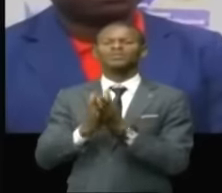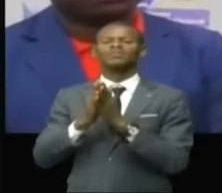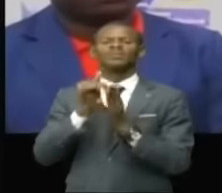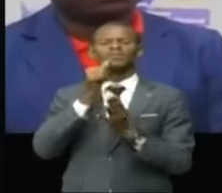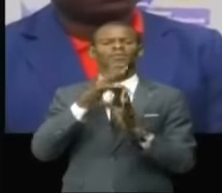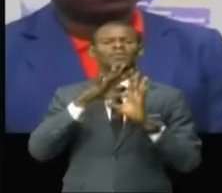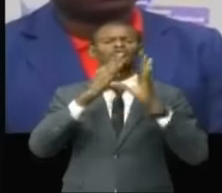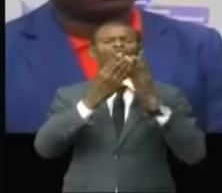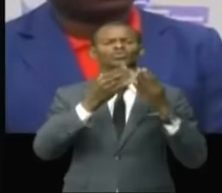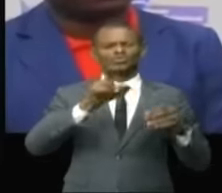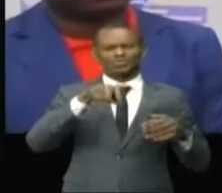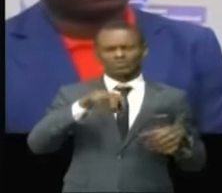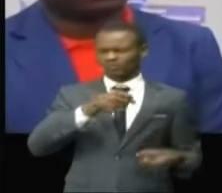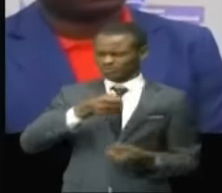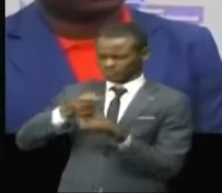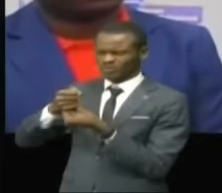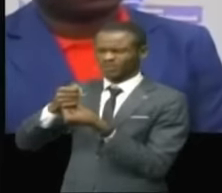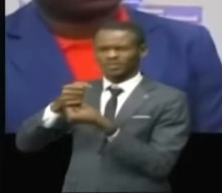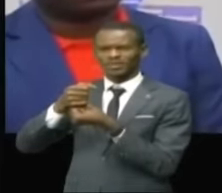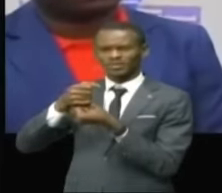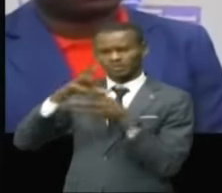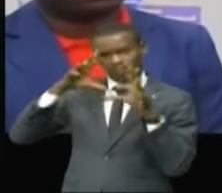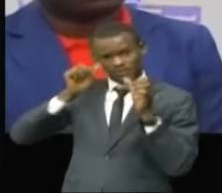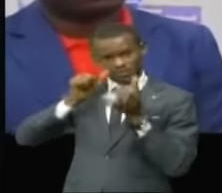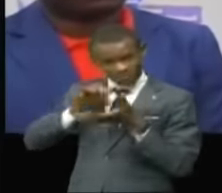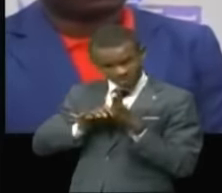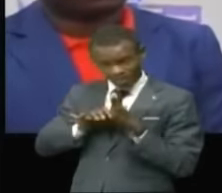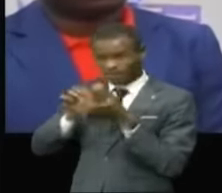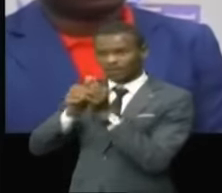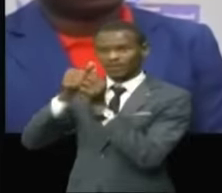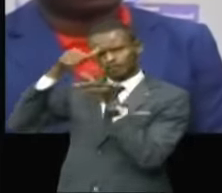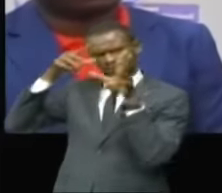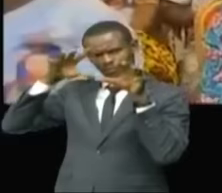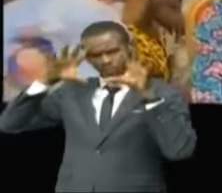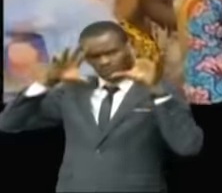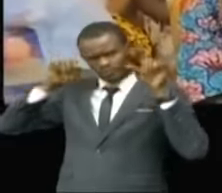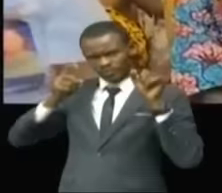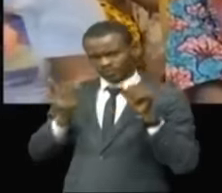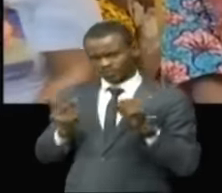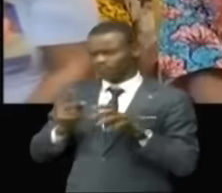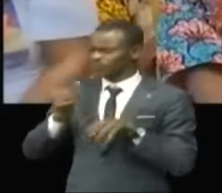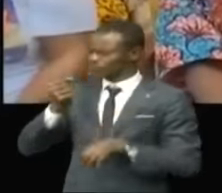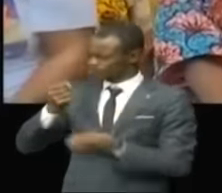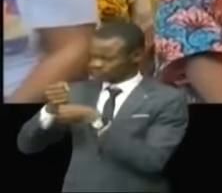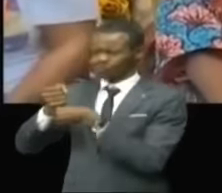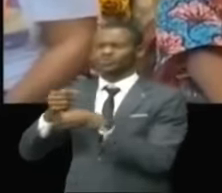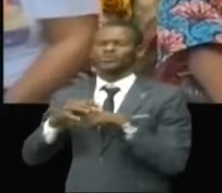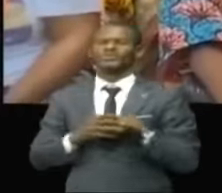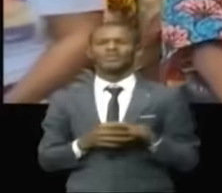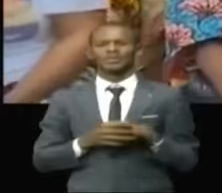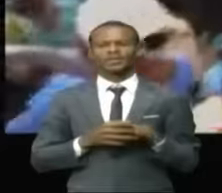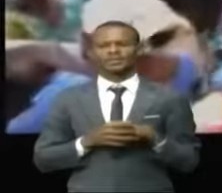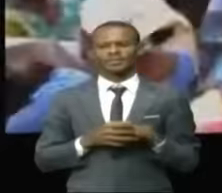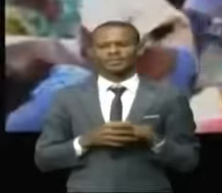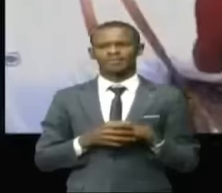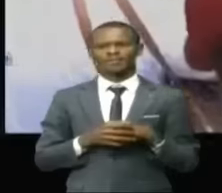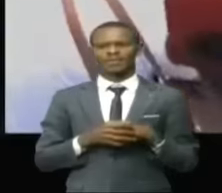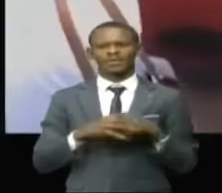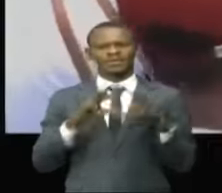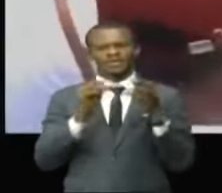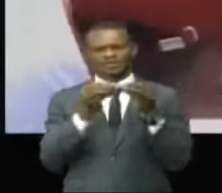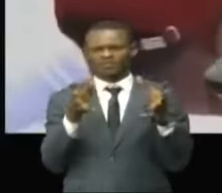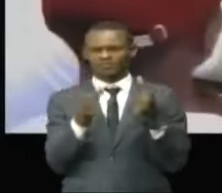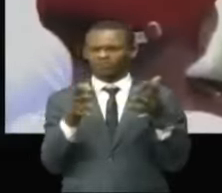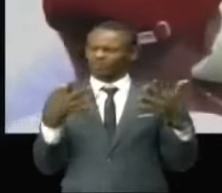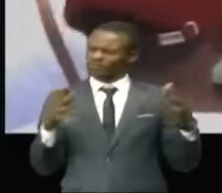nous voulons lui montrer que vraiment nous sommes de cœur avec elle. Une rencontre haute en couleur qui s'est terminée